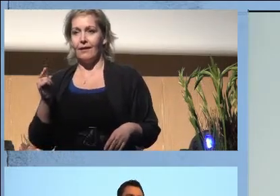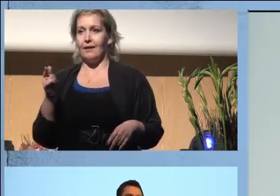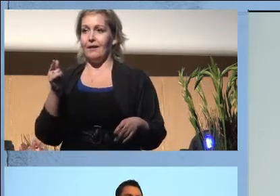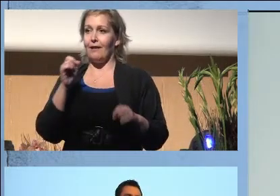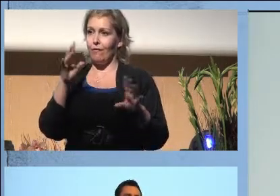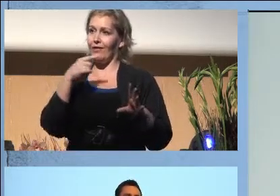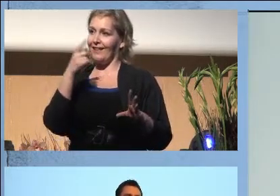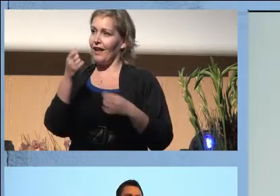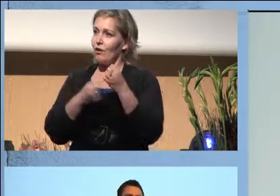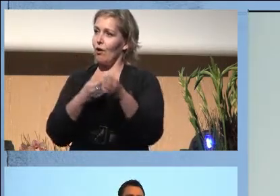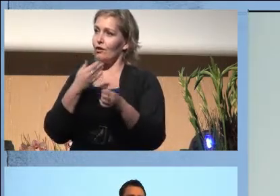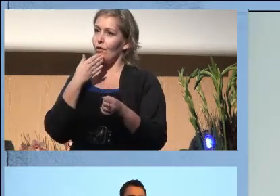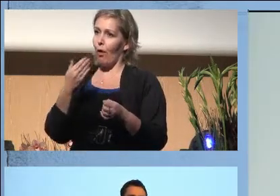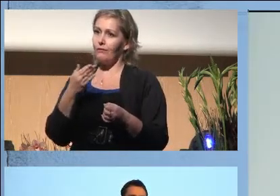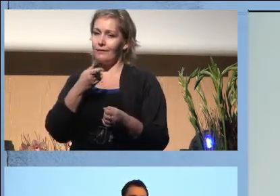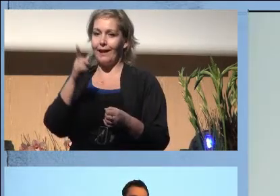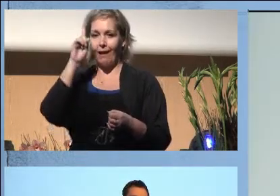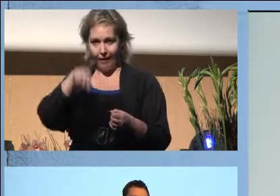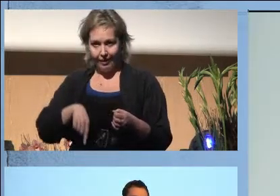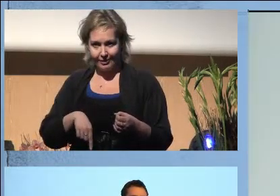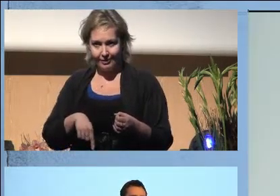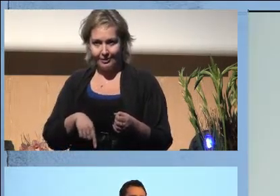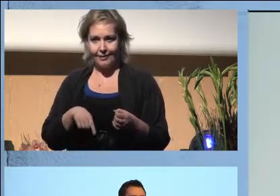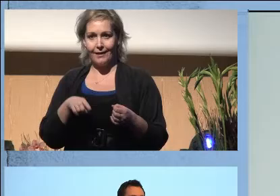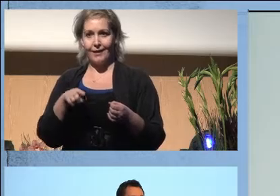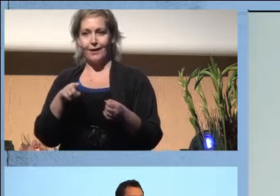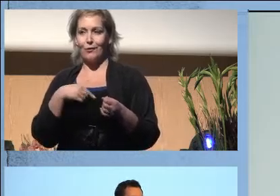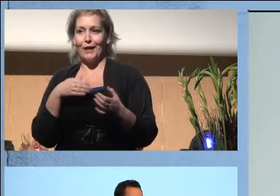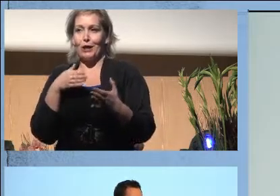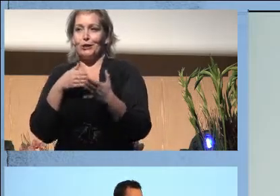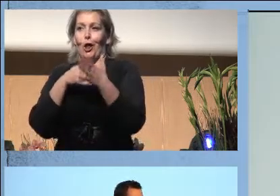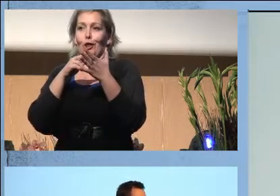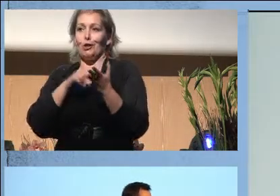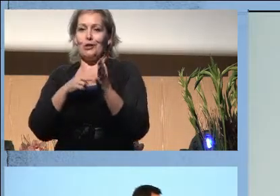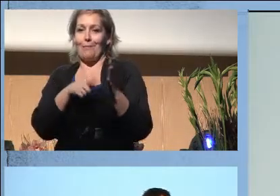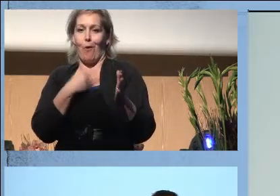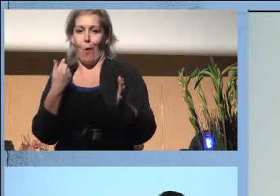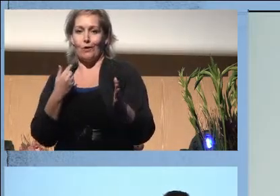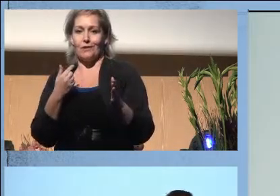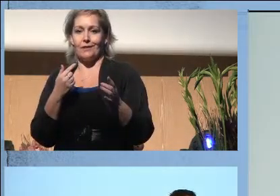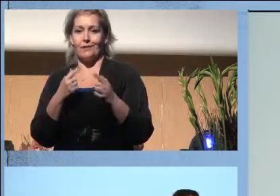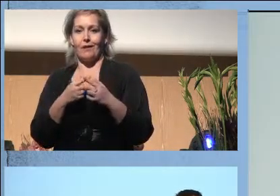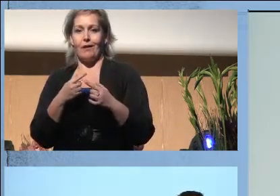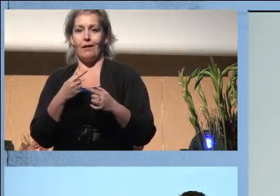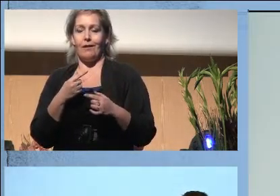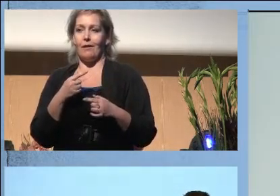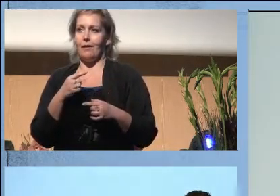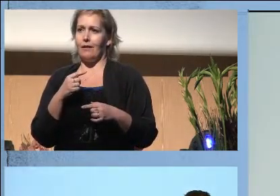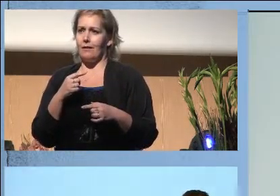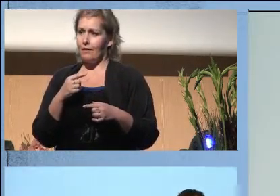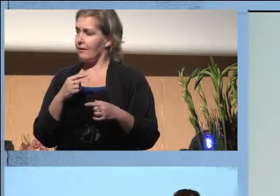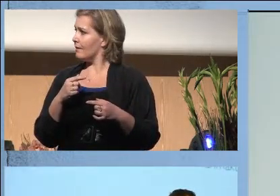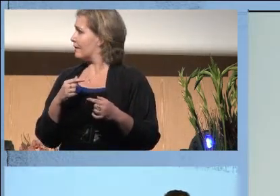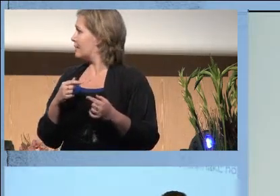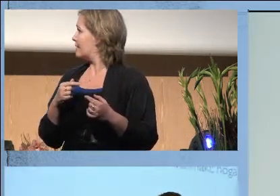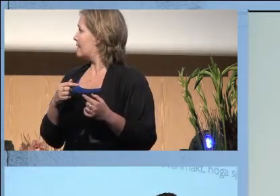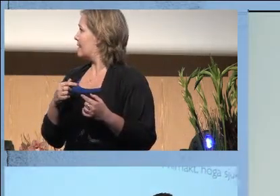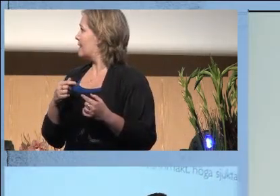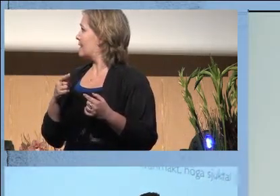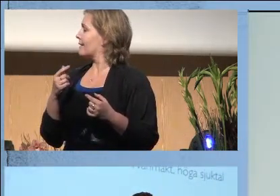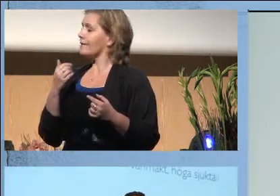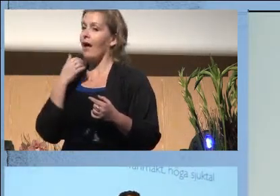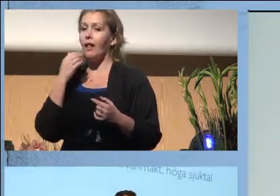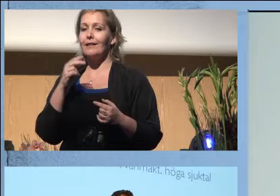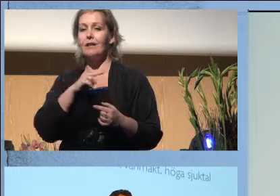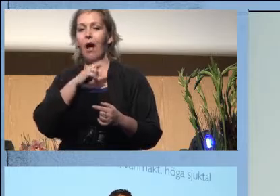att vi gör så gott vi överhuvudtaget kan, så stödjer inte systemet oss i att åstadkomma ett bra sanningens ögonblick. Det är